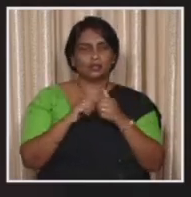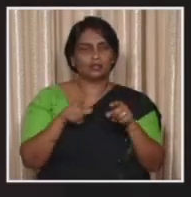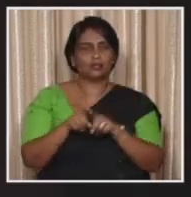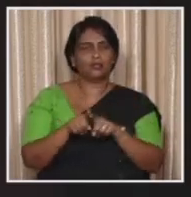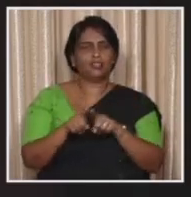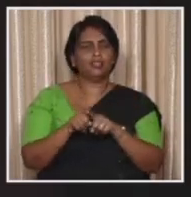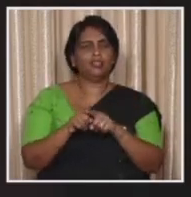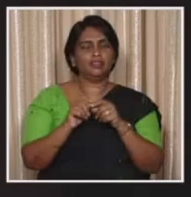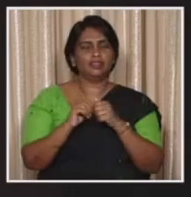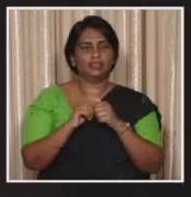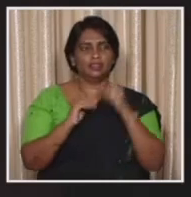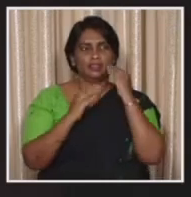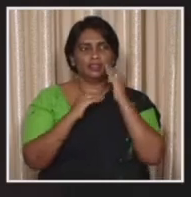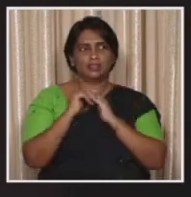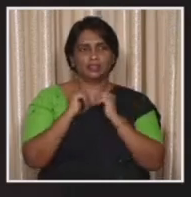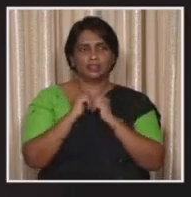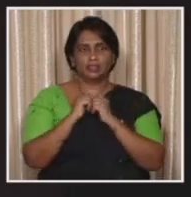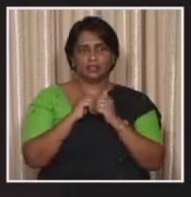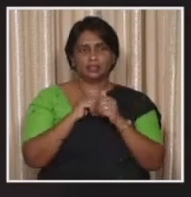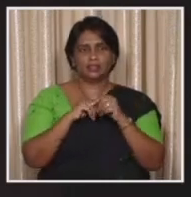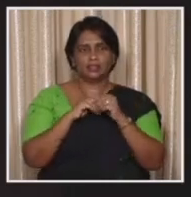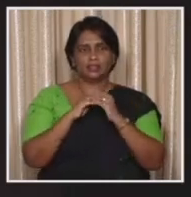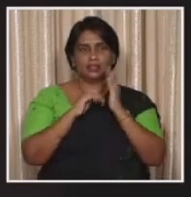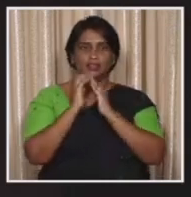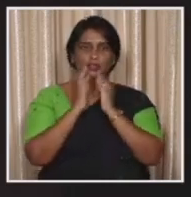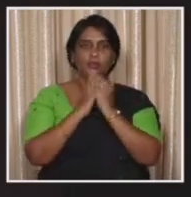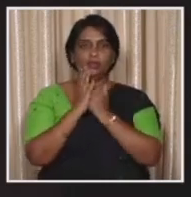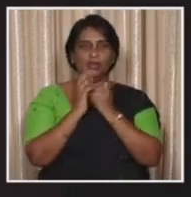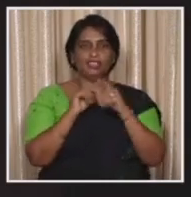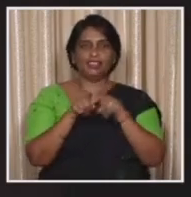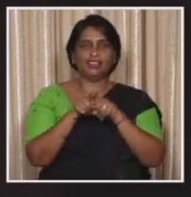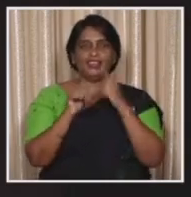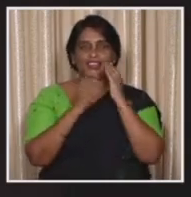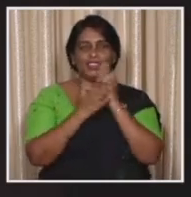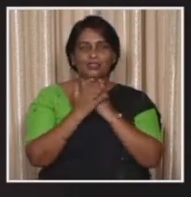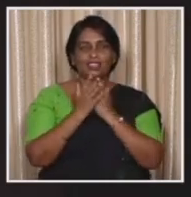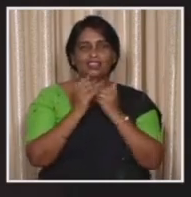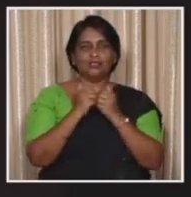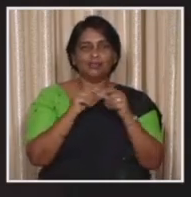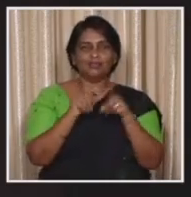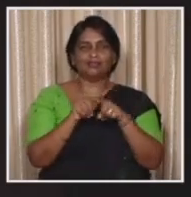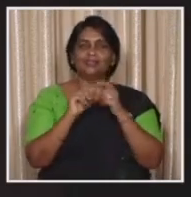කියන්නේ ඊයේ දිනේ ඒ උත්තරීතර